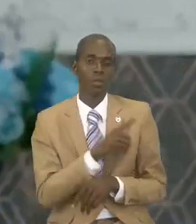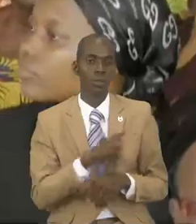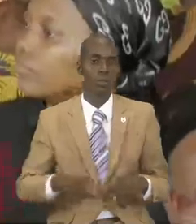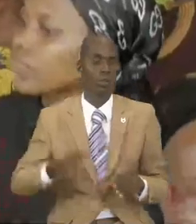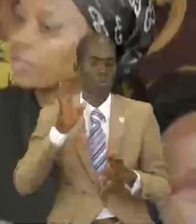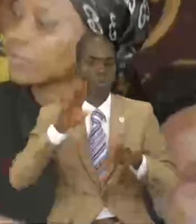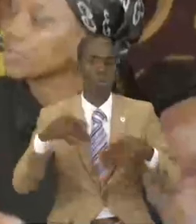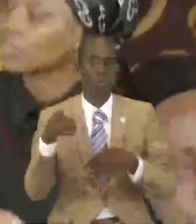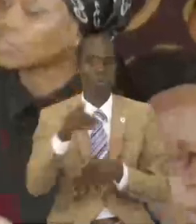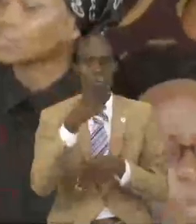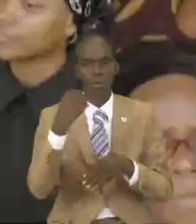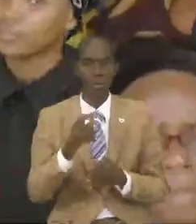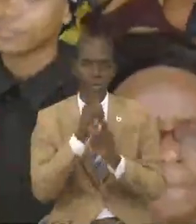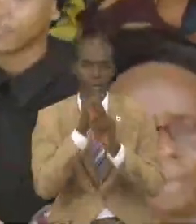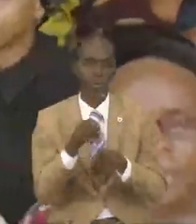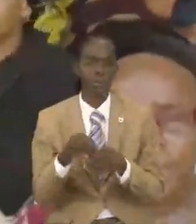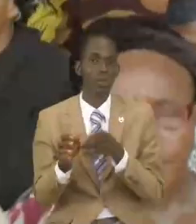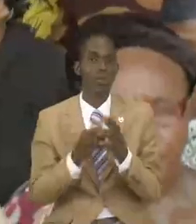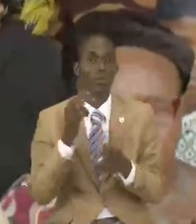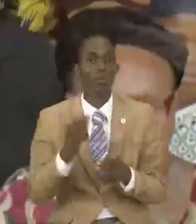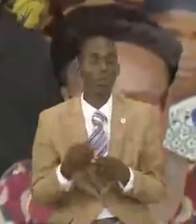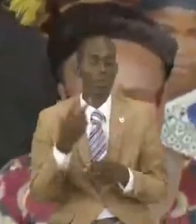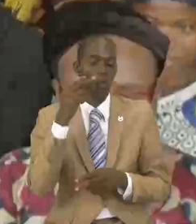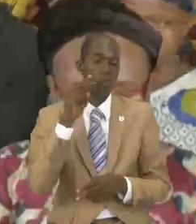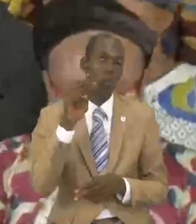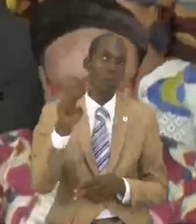le Seigneur vous donnera votre récompense.